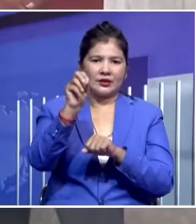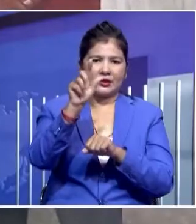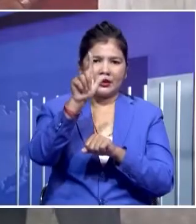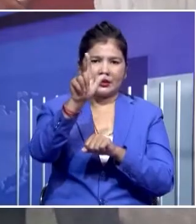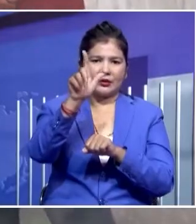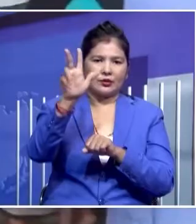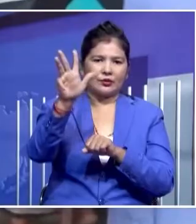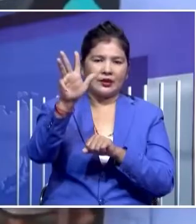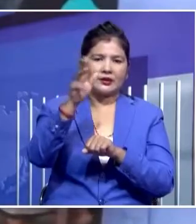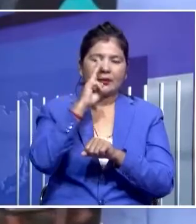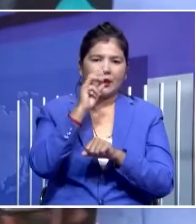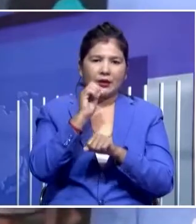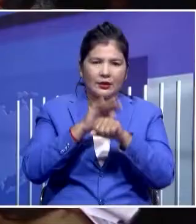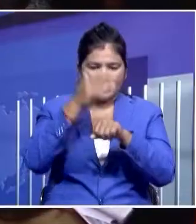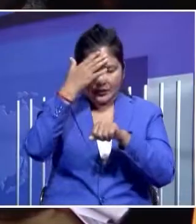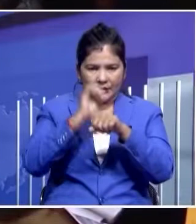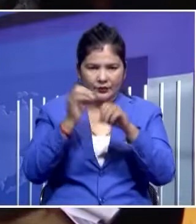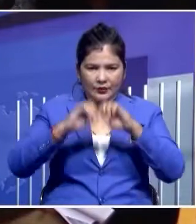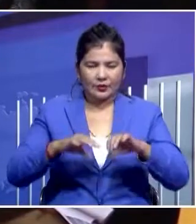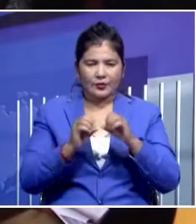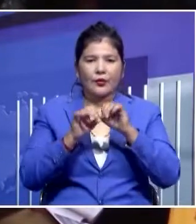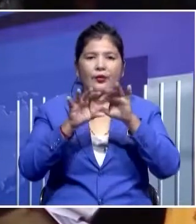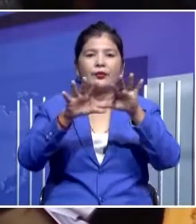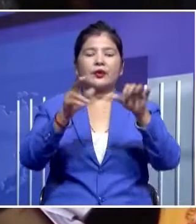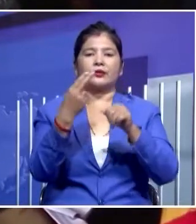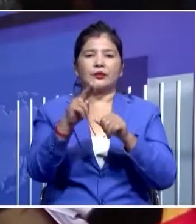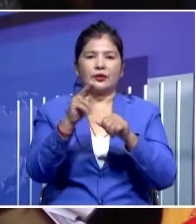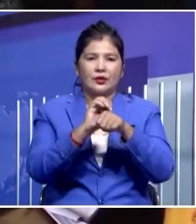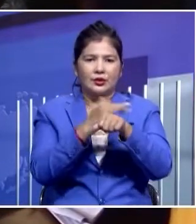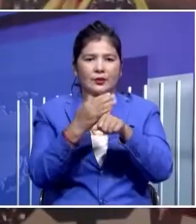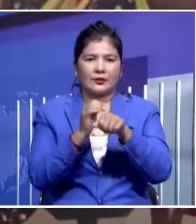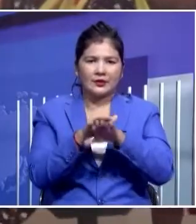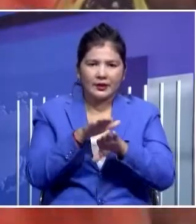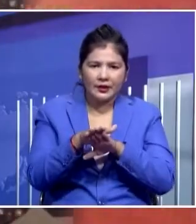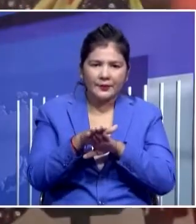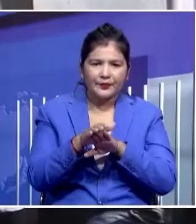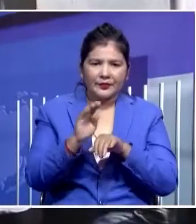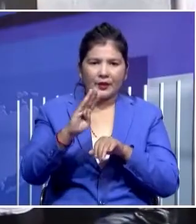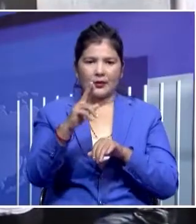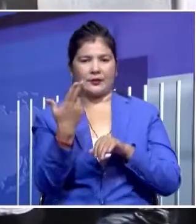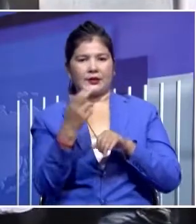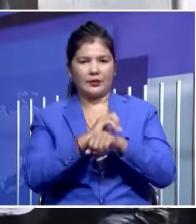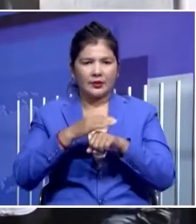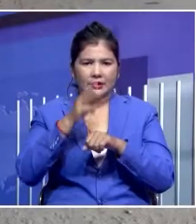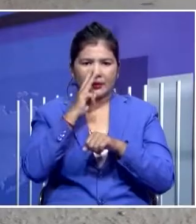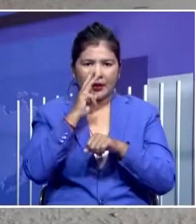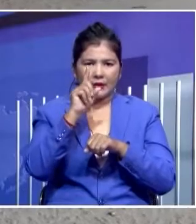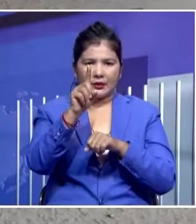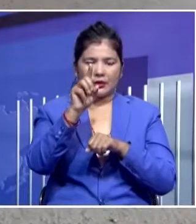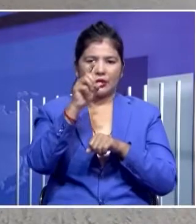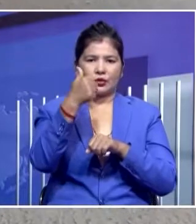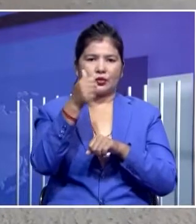सन् 2019मा डेङ्गी प्रकोपको रूपमा फैलिएको थियो। अहिले डेङ्गीको संक्रमण सबैभन्दा धेरै बागमती प्रदेशमा